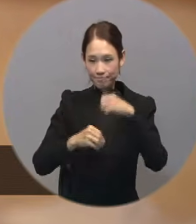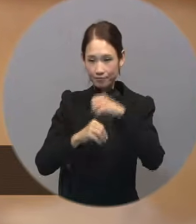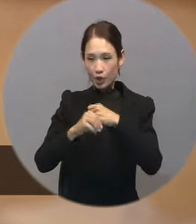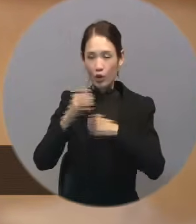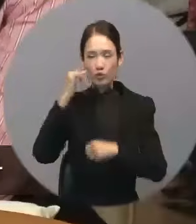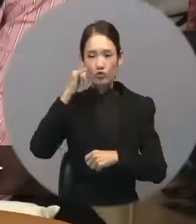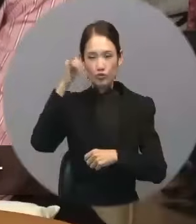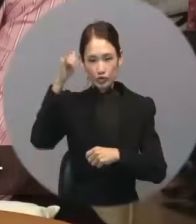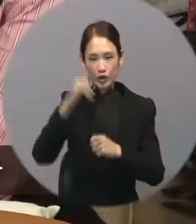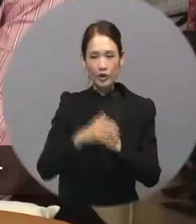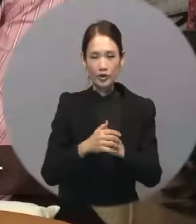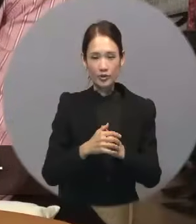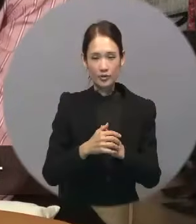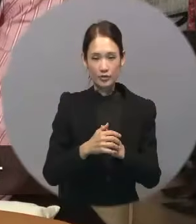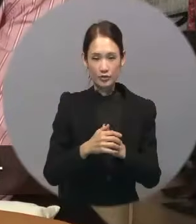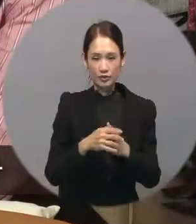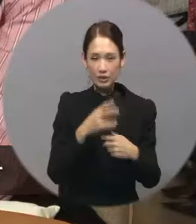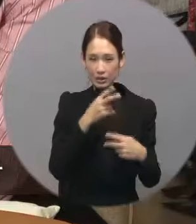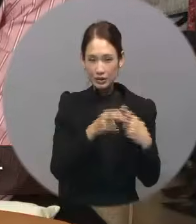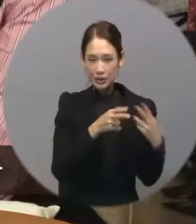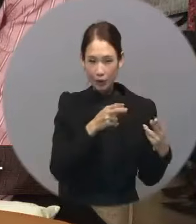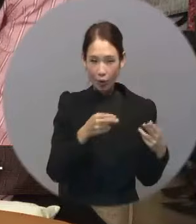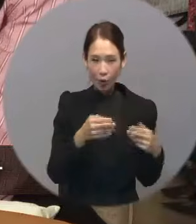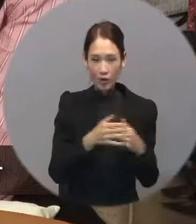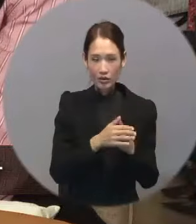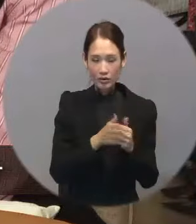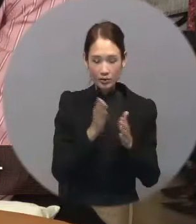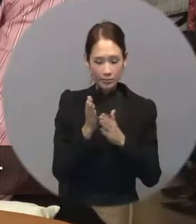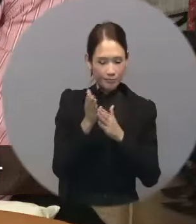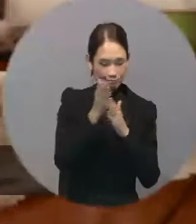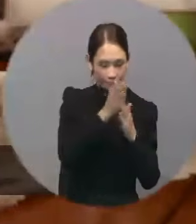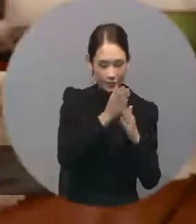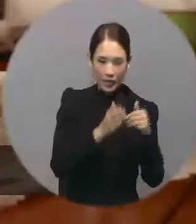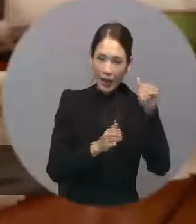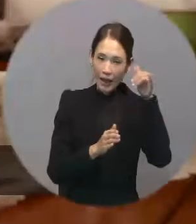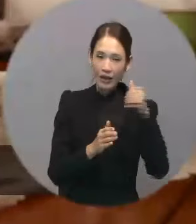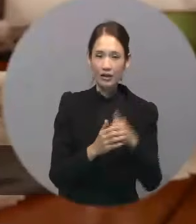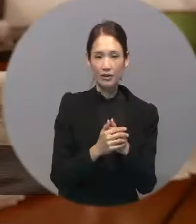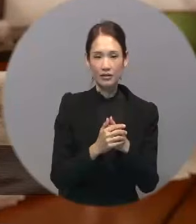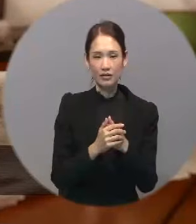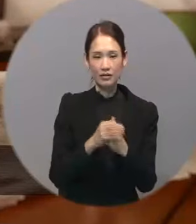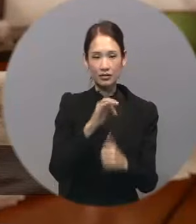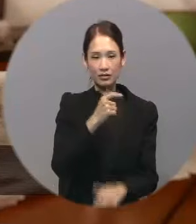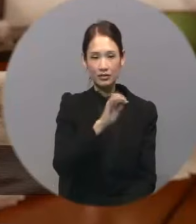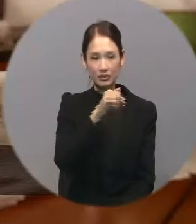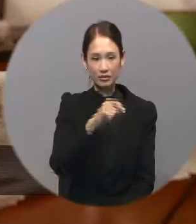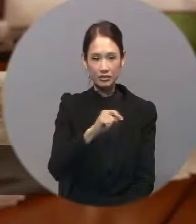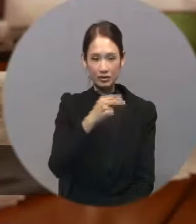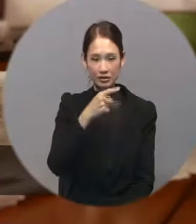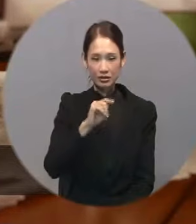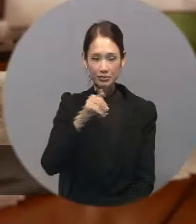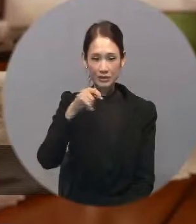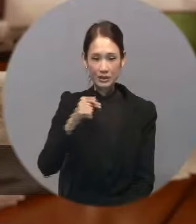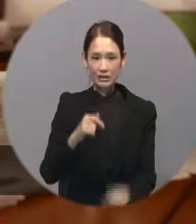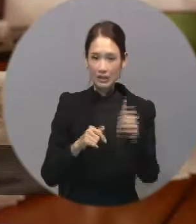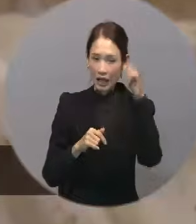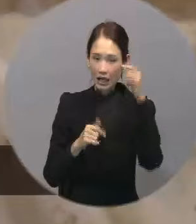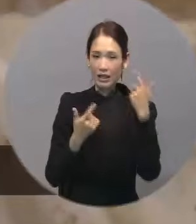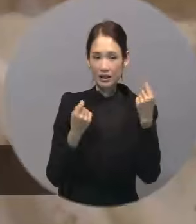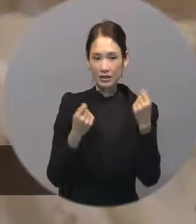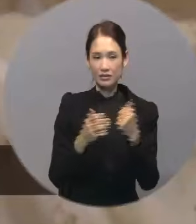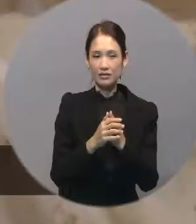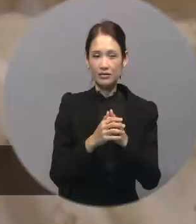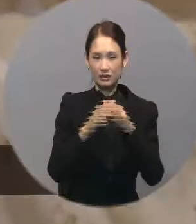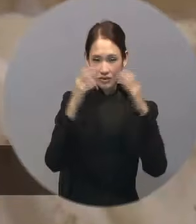되기도 하고요. 우리로 치면 편식을 했으면 굉장히 편향된 AI가 나오기도 합니다. 아마 은별이나 뭐 딥시크 같은 친구들이